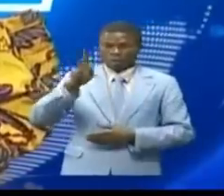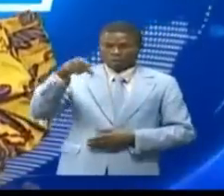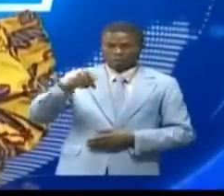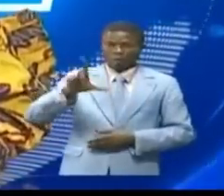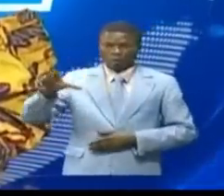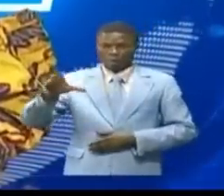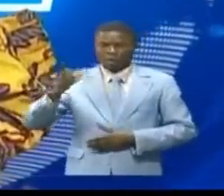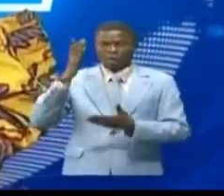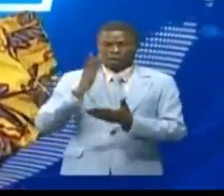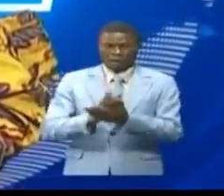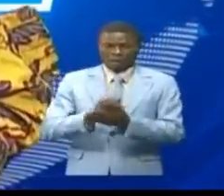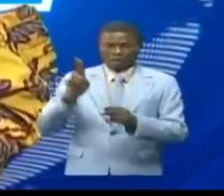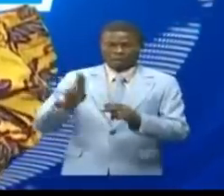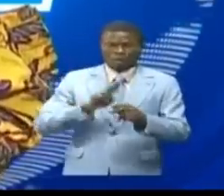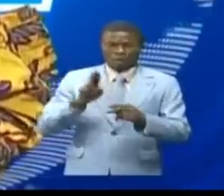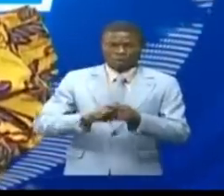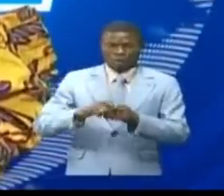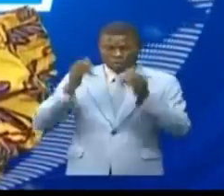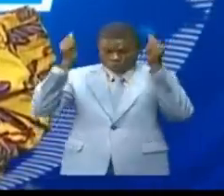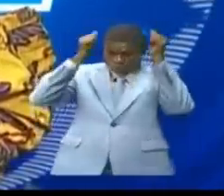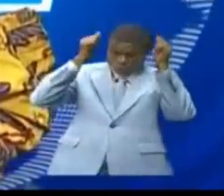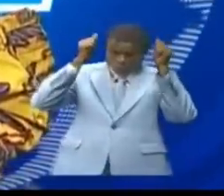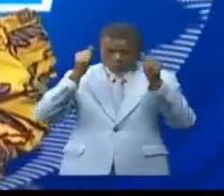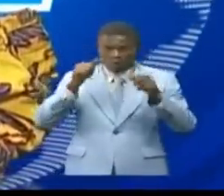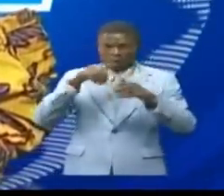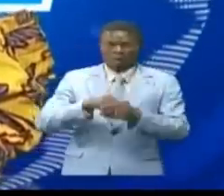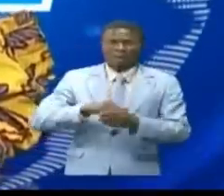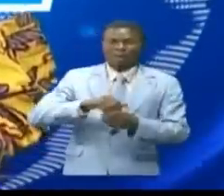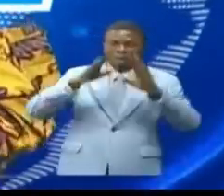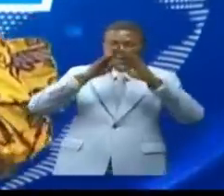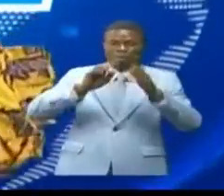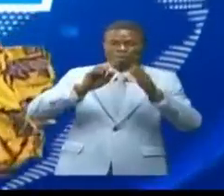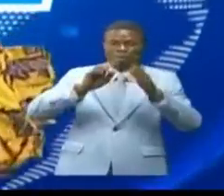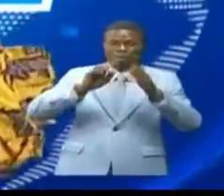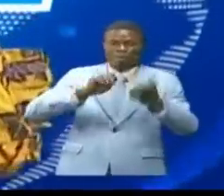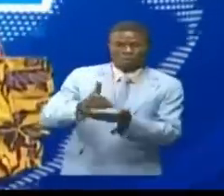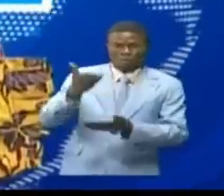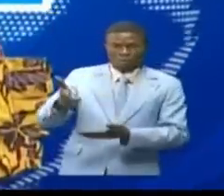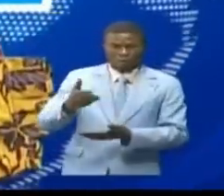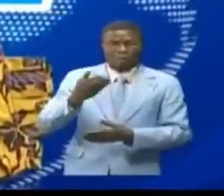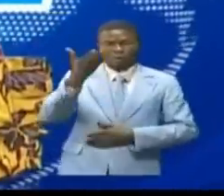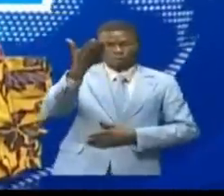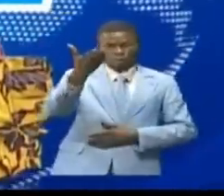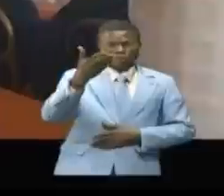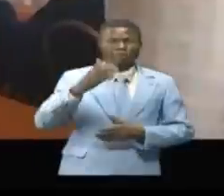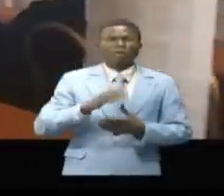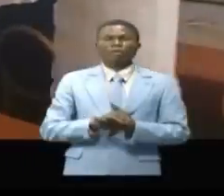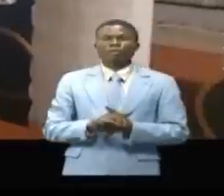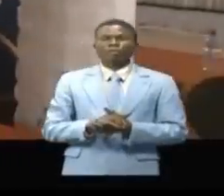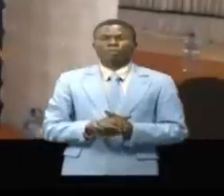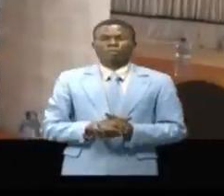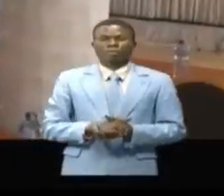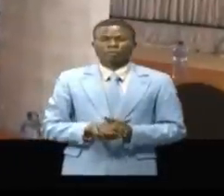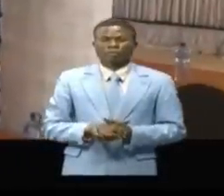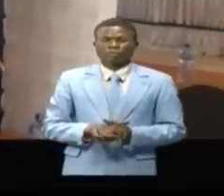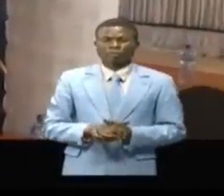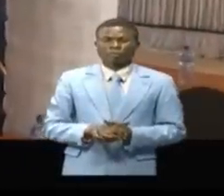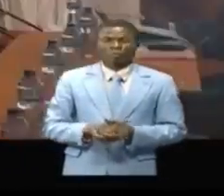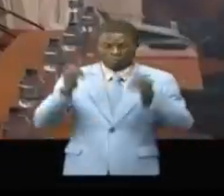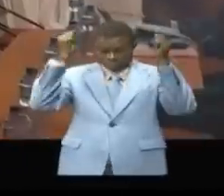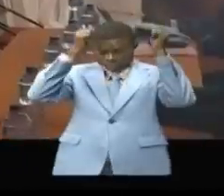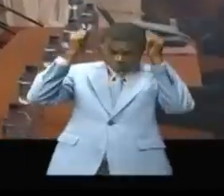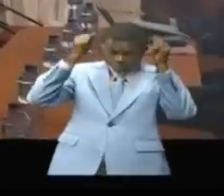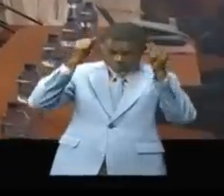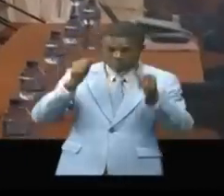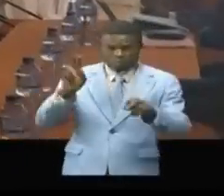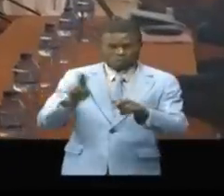stopper l'utilisation du charbon de bois dans nos cuisines. Junior Yangumba et Mami Tabangolo signent ce reportage. Plus de charbon de bois dans